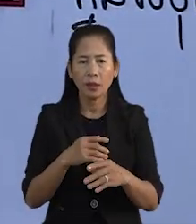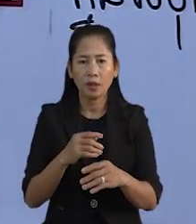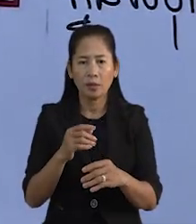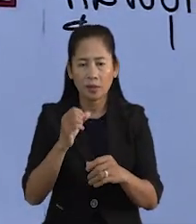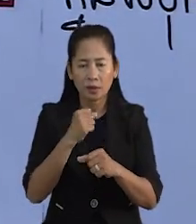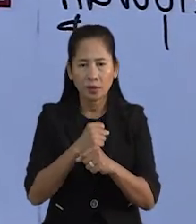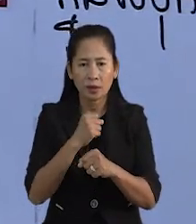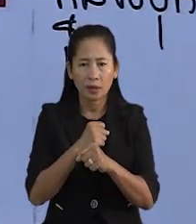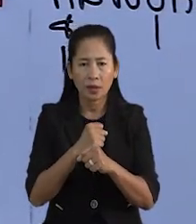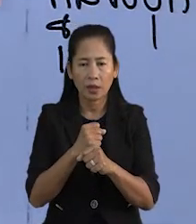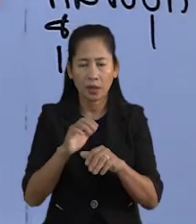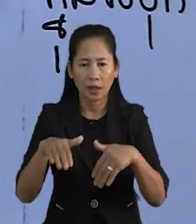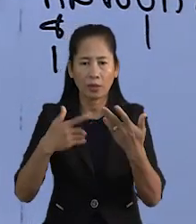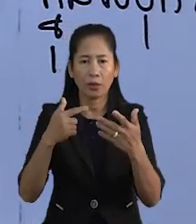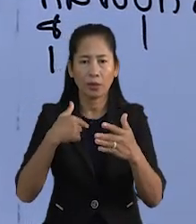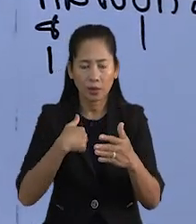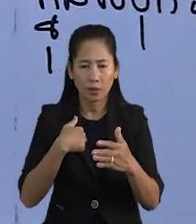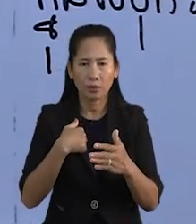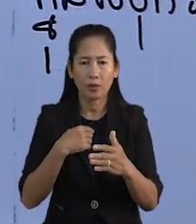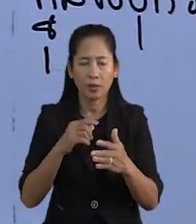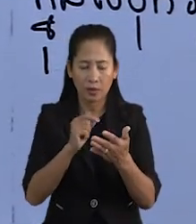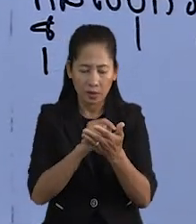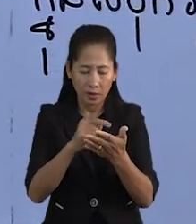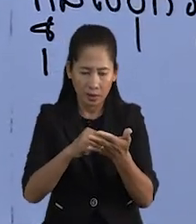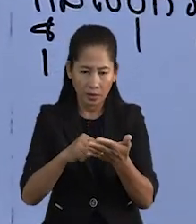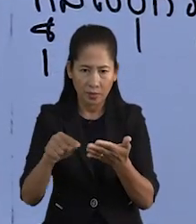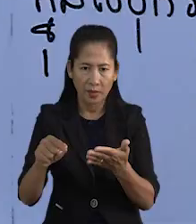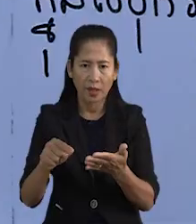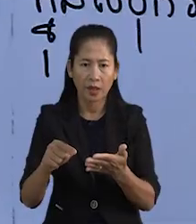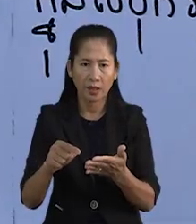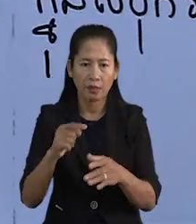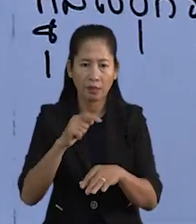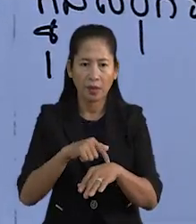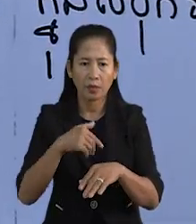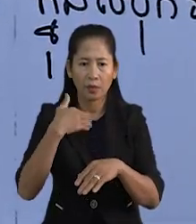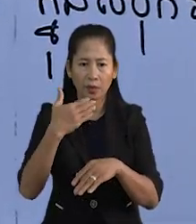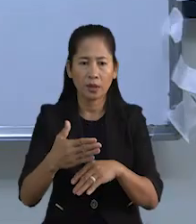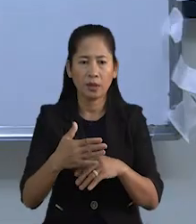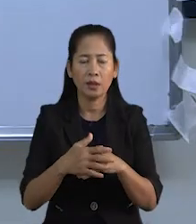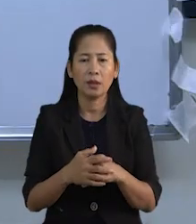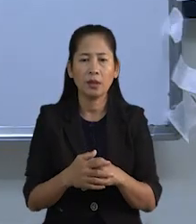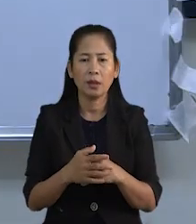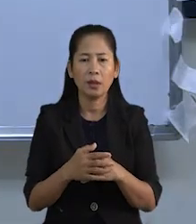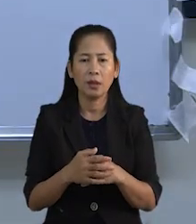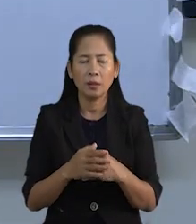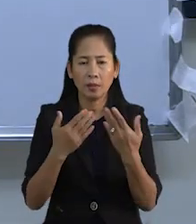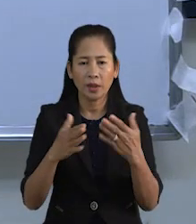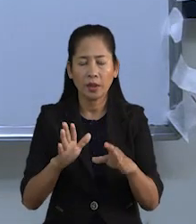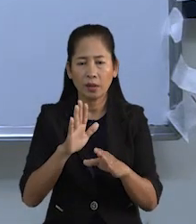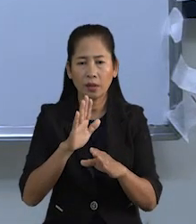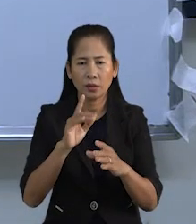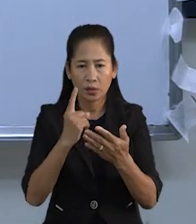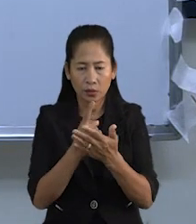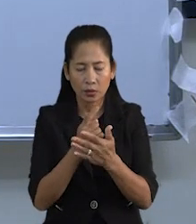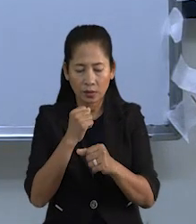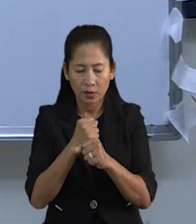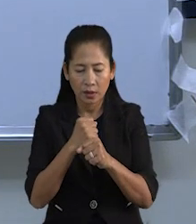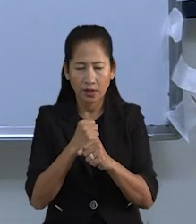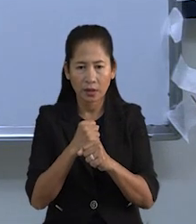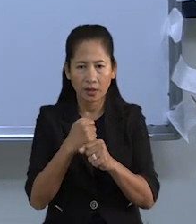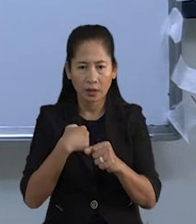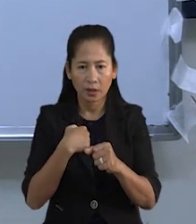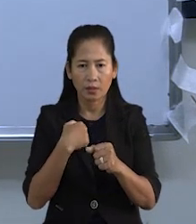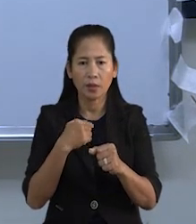ជាយមធ្វើកិច្ចការនេះឲ្យលោកគ្រូយើងនឹងចំណាយនៅម៉ោងក្រោយណាកូនណាបាទហើយកូនចូលរួមធ្វើកិច្ចការ